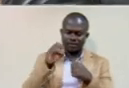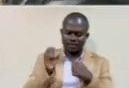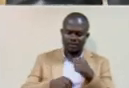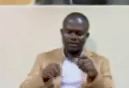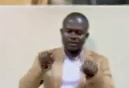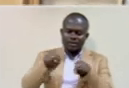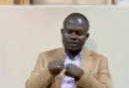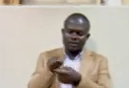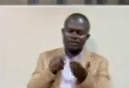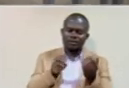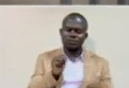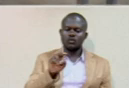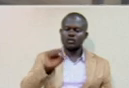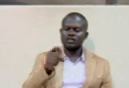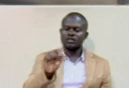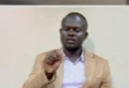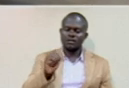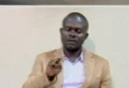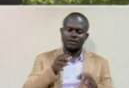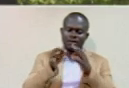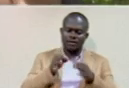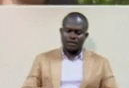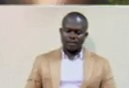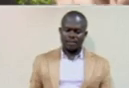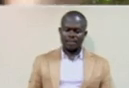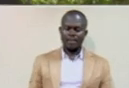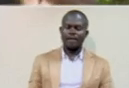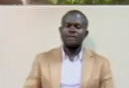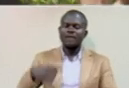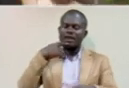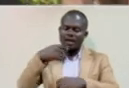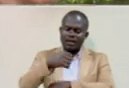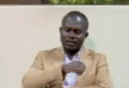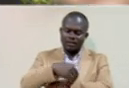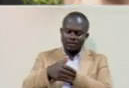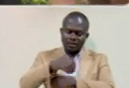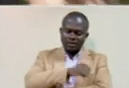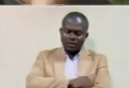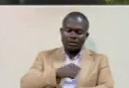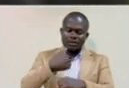nk'uko Mushakamba Guillaume umuyobozi w'iri shuri abisobanura. Hari amashuri byumba by'ishuri twageragamo